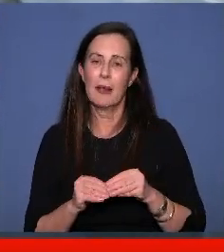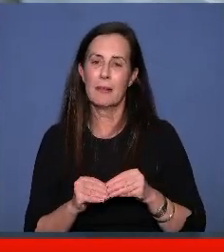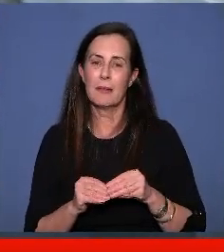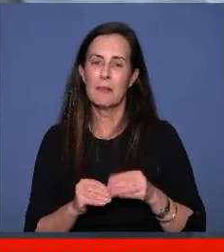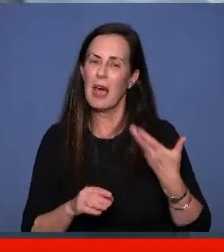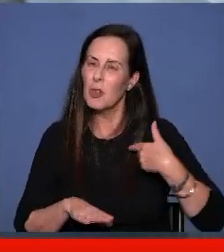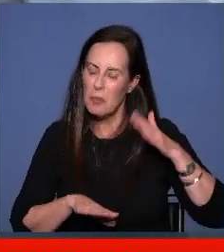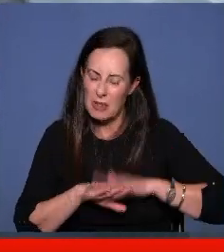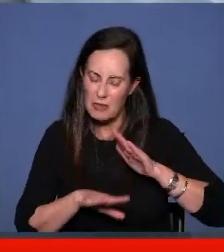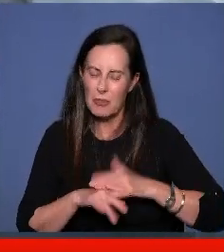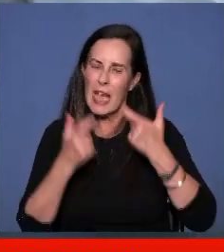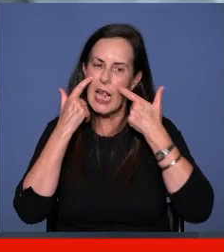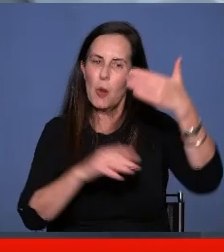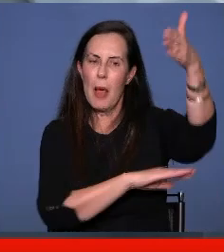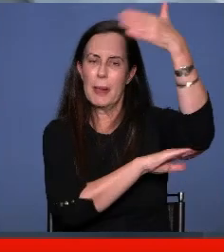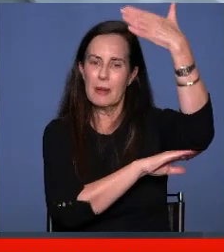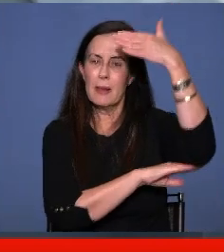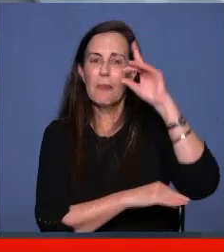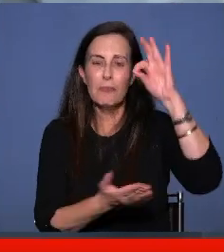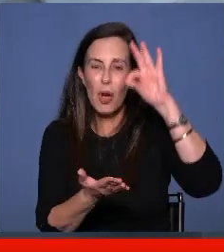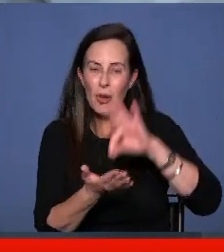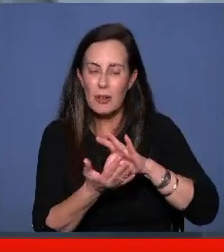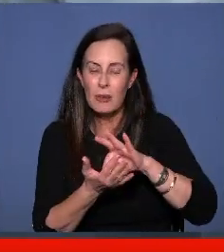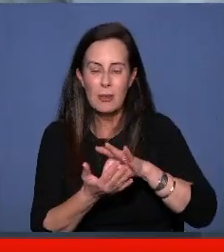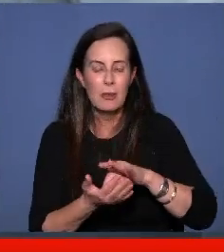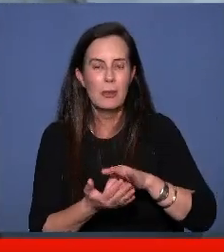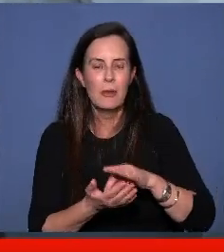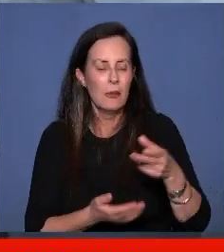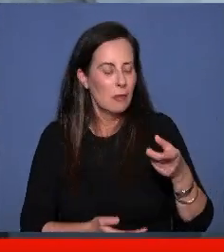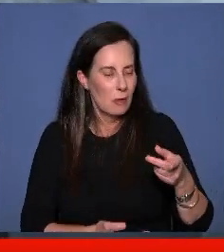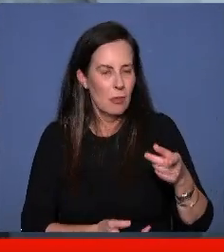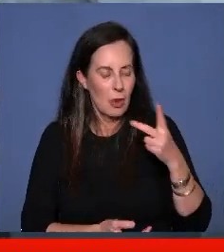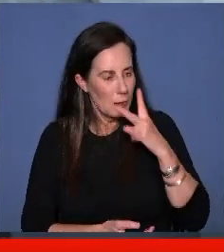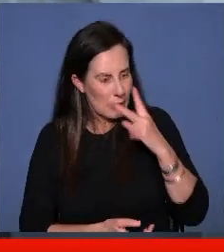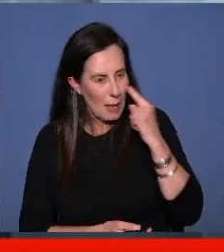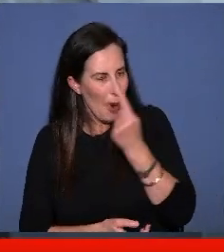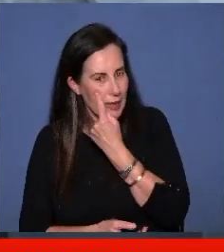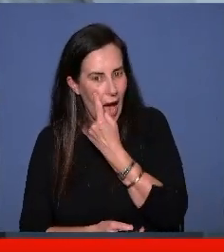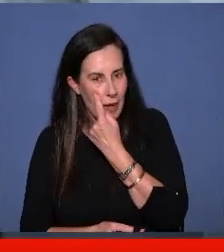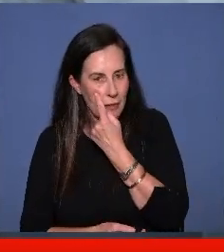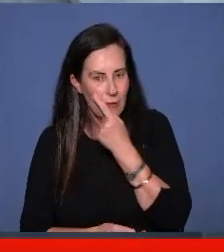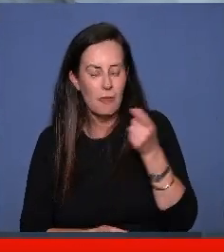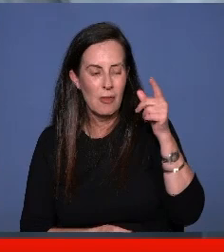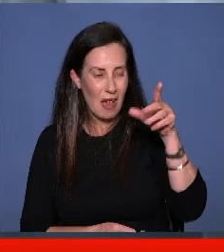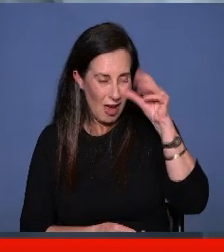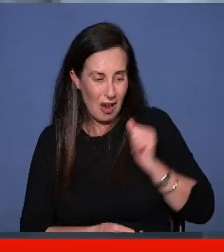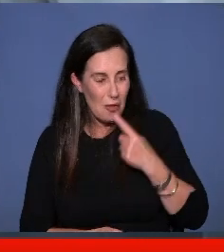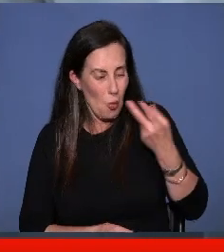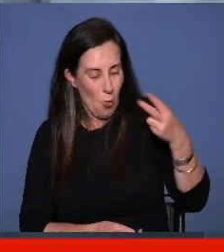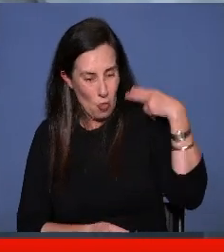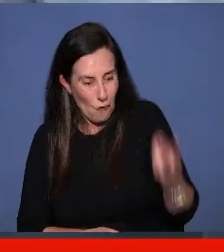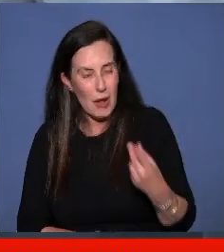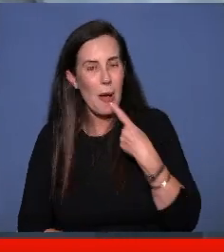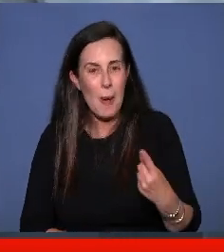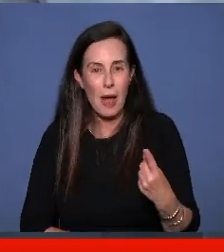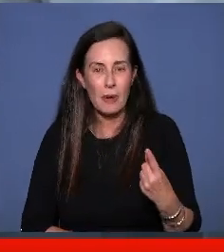מקצוענים, הגענו על המדינה. ואז אותו רגע, מירון חוטף, אנחנו מביטים בעיניים, מירון נופל. אמרנו אחד לשני, אם משהו